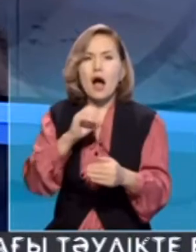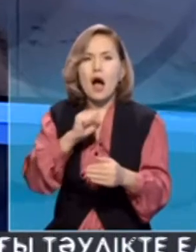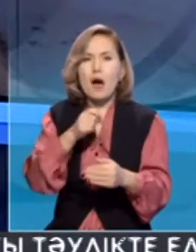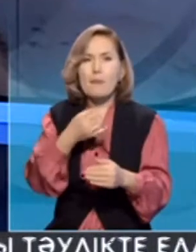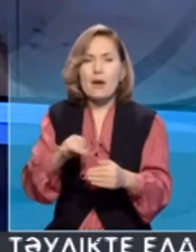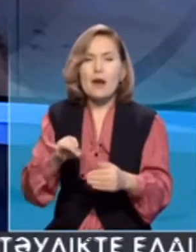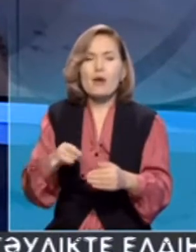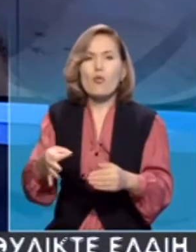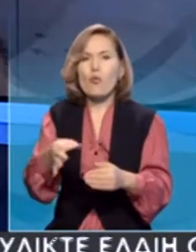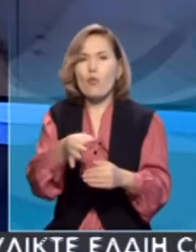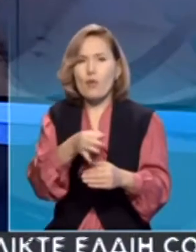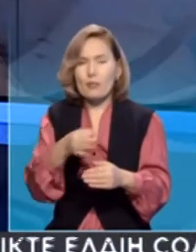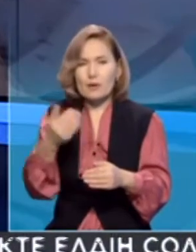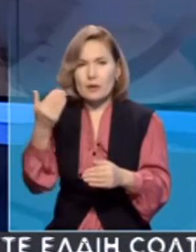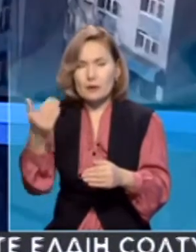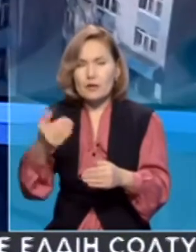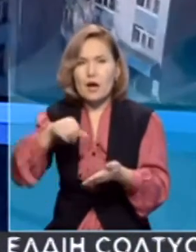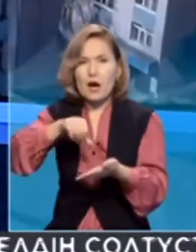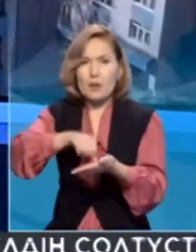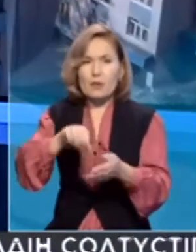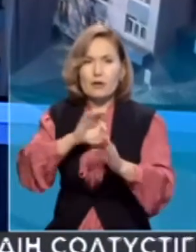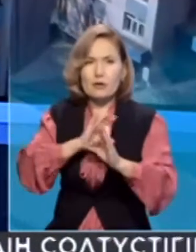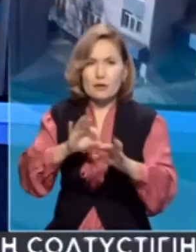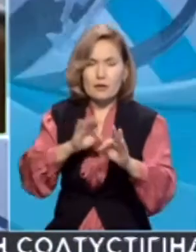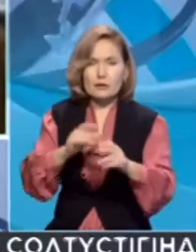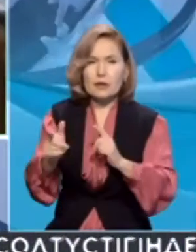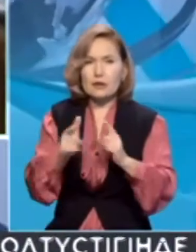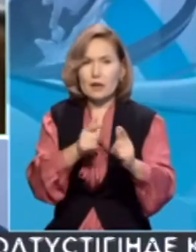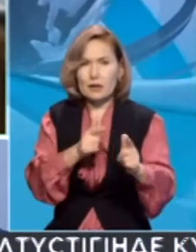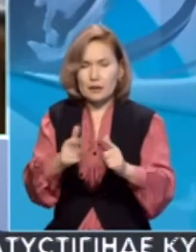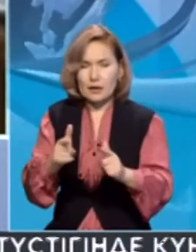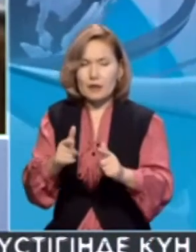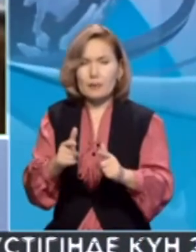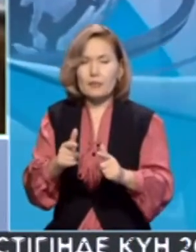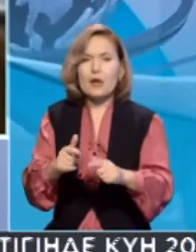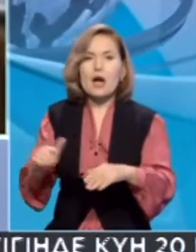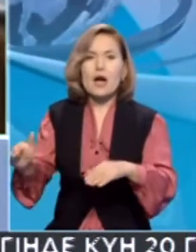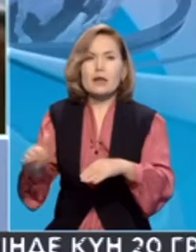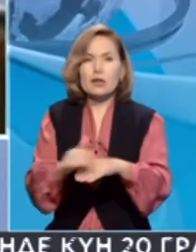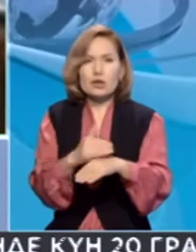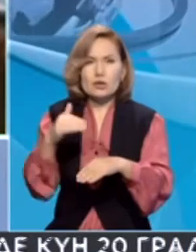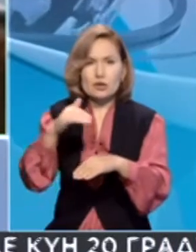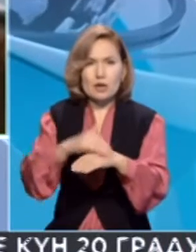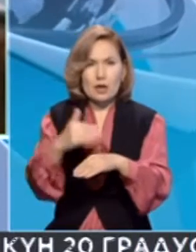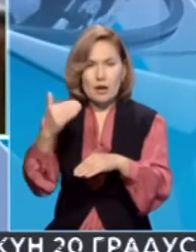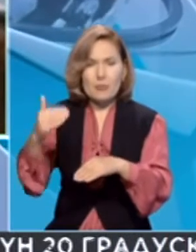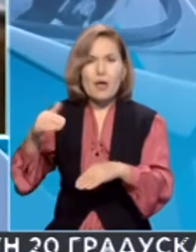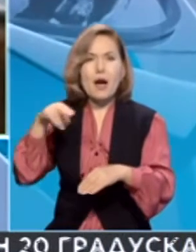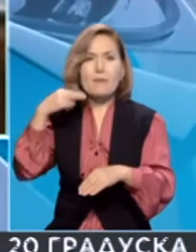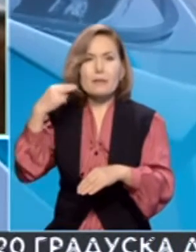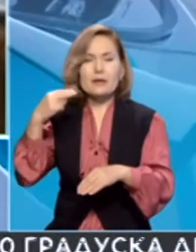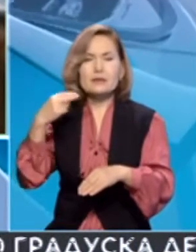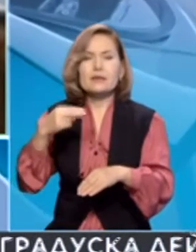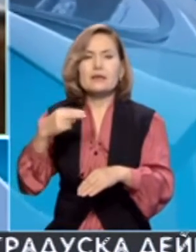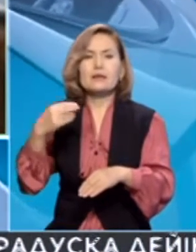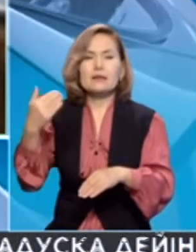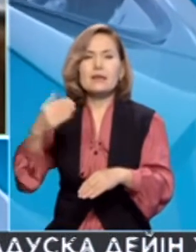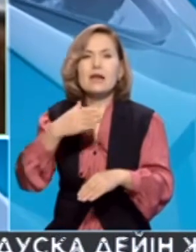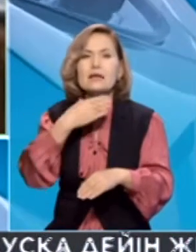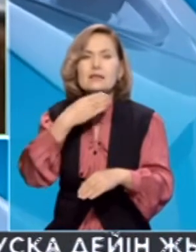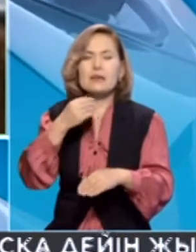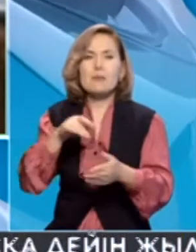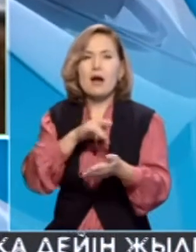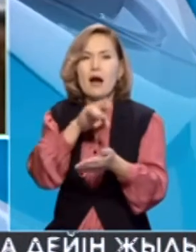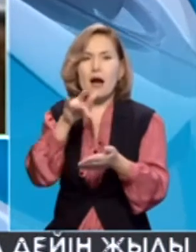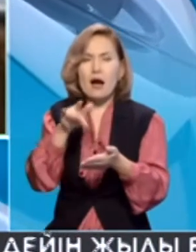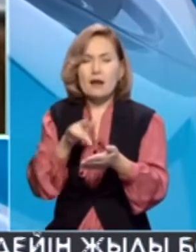облысының әкімі Нұрлан Уранхаев байланысқа шықты. Нұрлан Телманұлы, кеш жарық. Президент Семейге сапарында үкіметпен бірлесіп